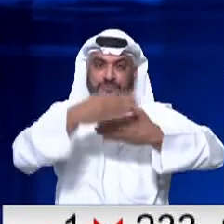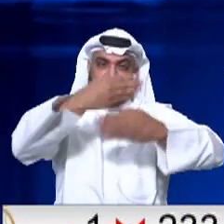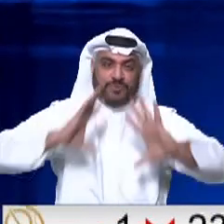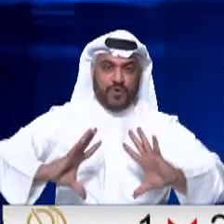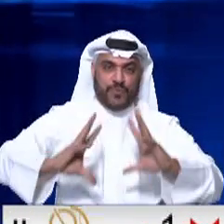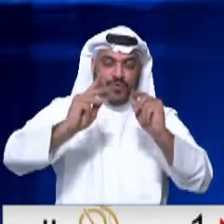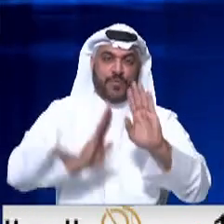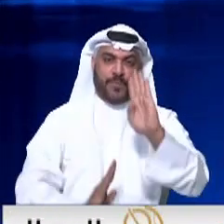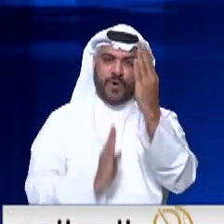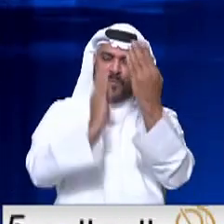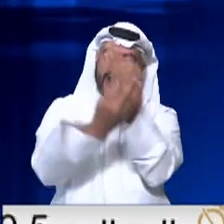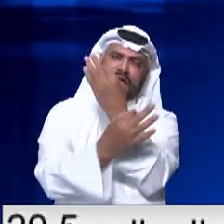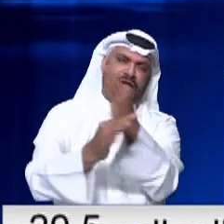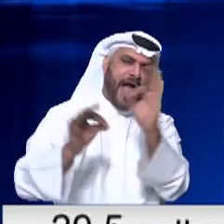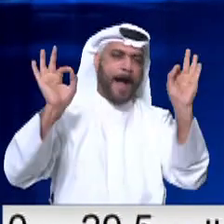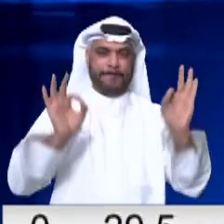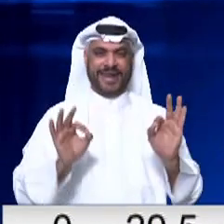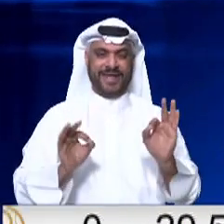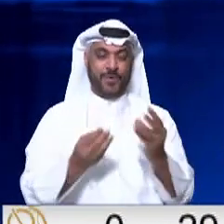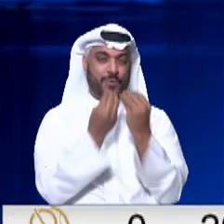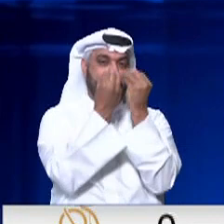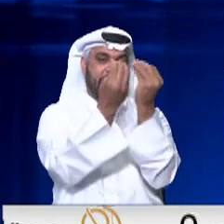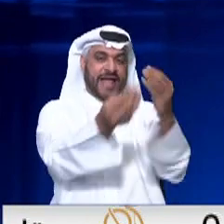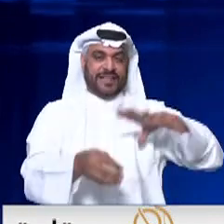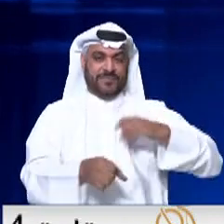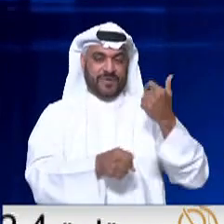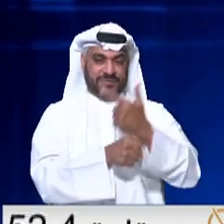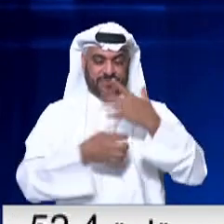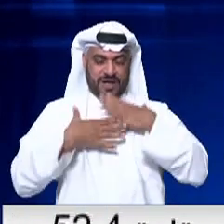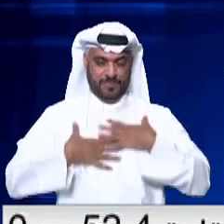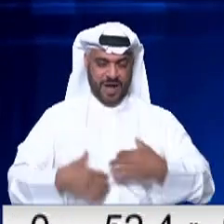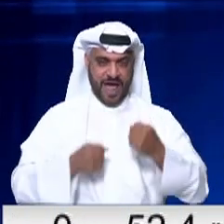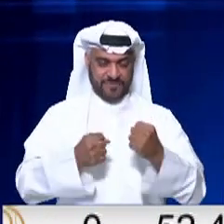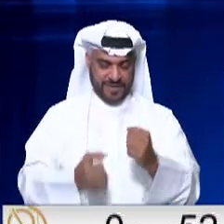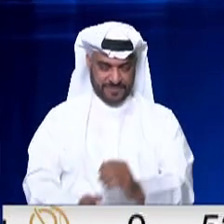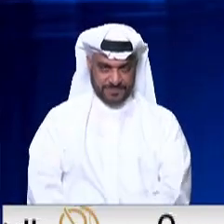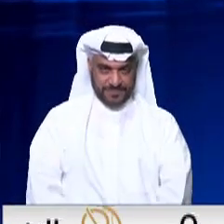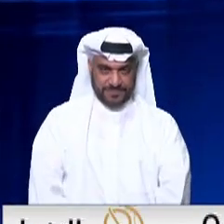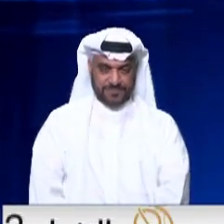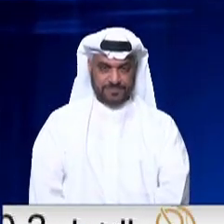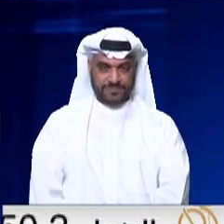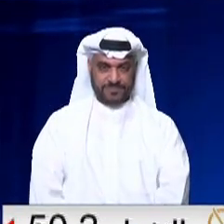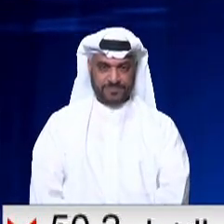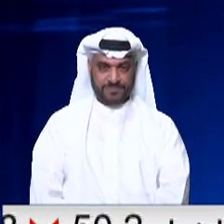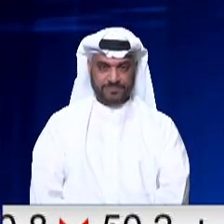التنموية المنشودة، وأن يمتع سموه بمفور الصحة وتمام العافية.